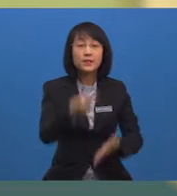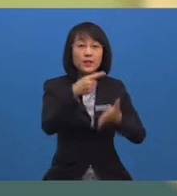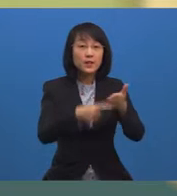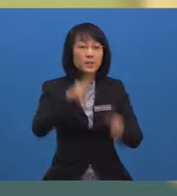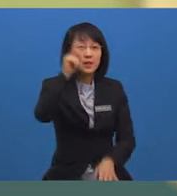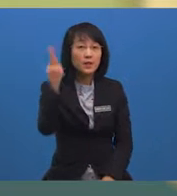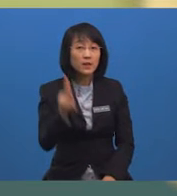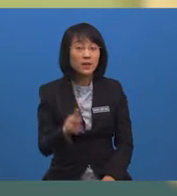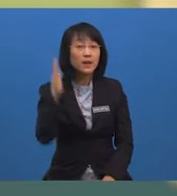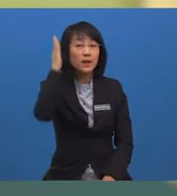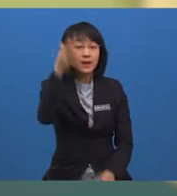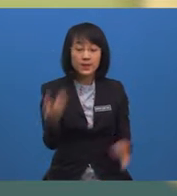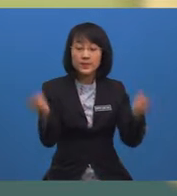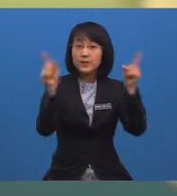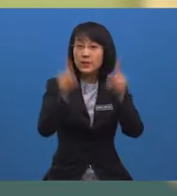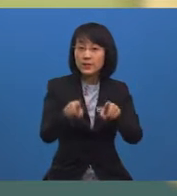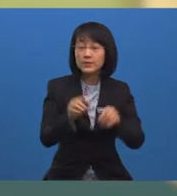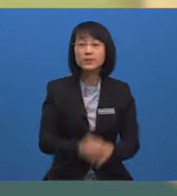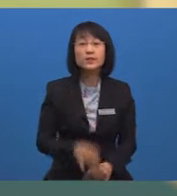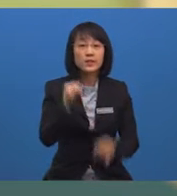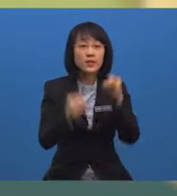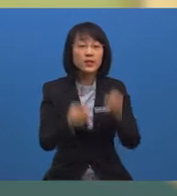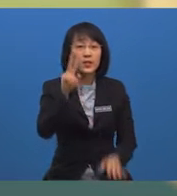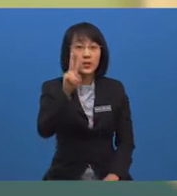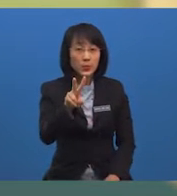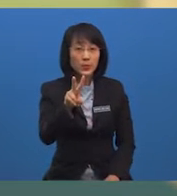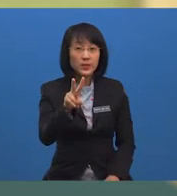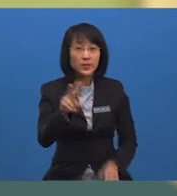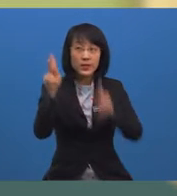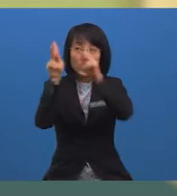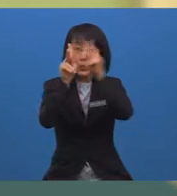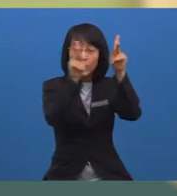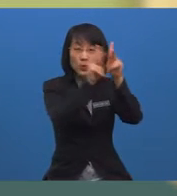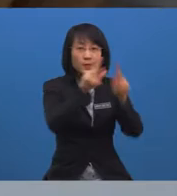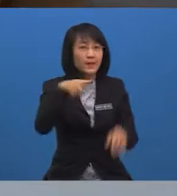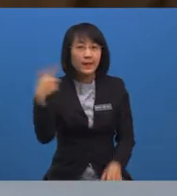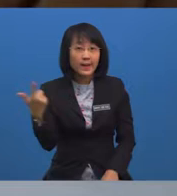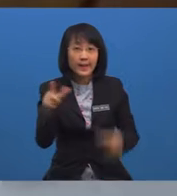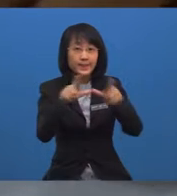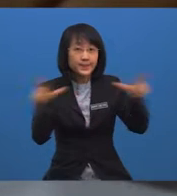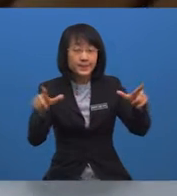yang akan berlaku jika dua magnet berlainan kutub didekatkan?